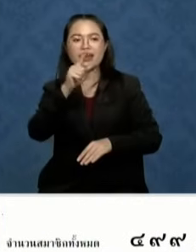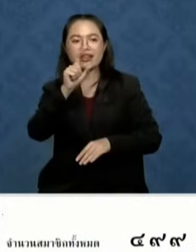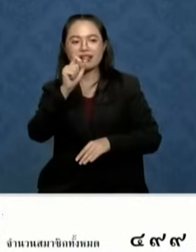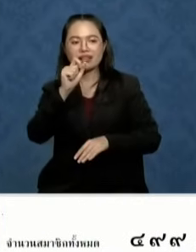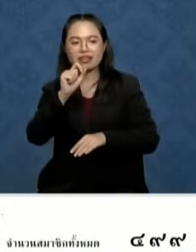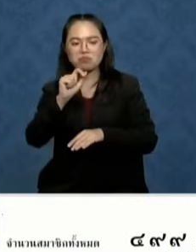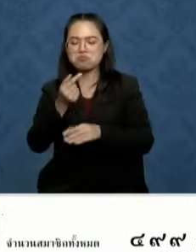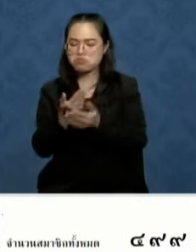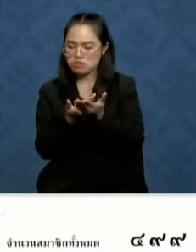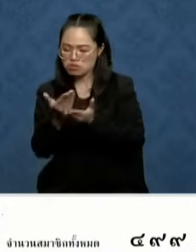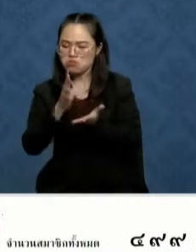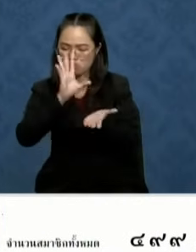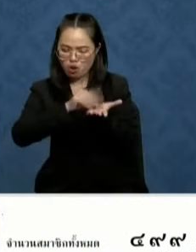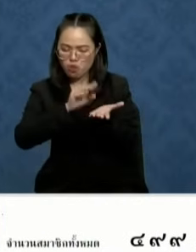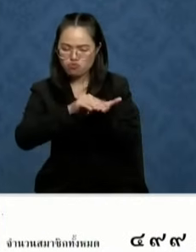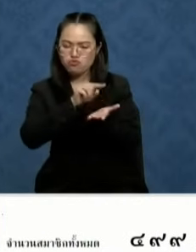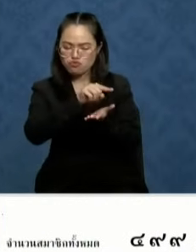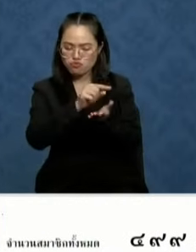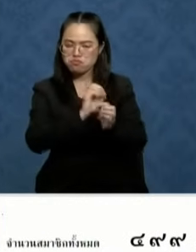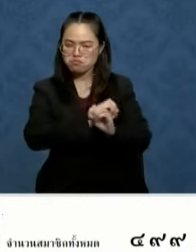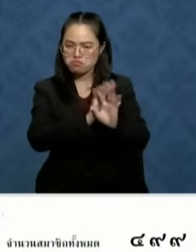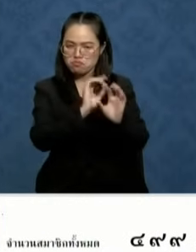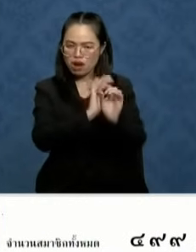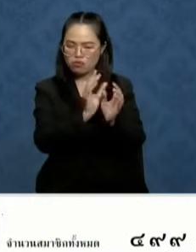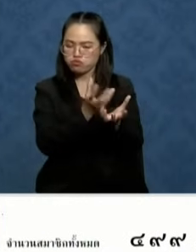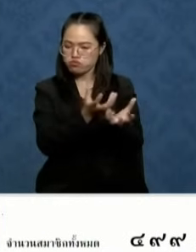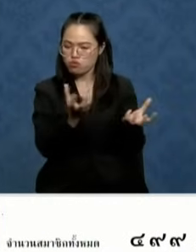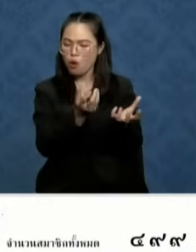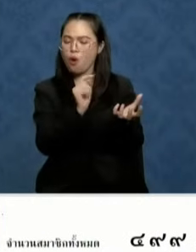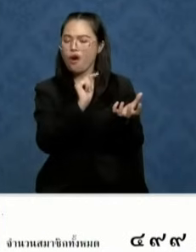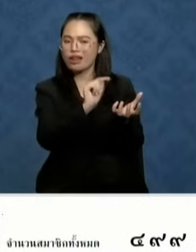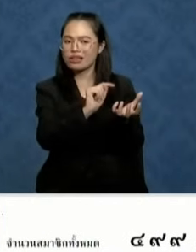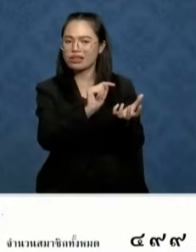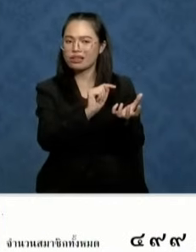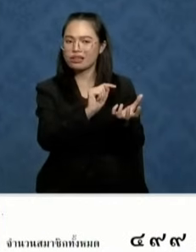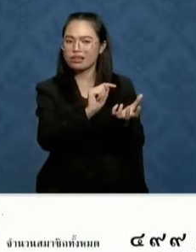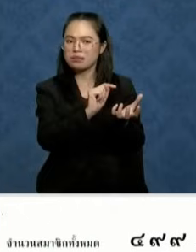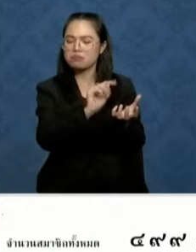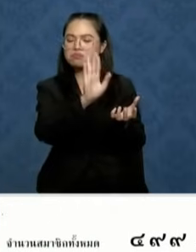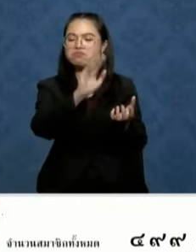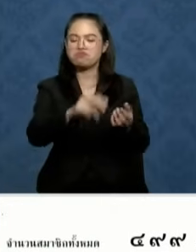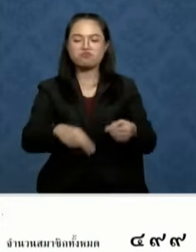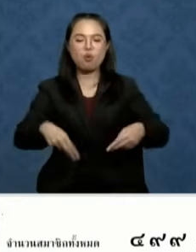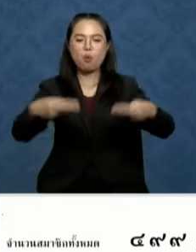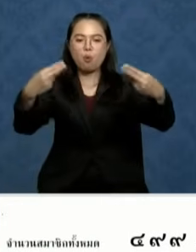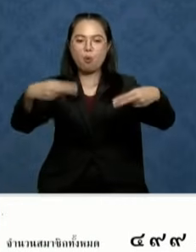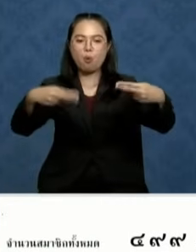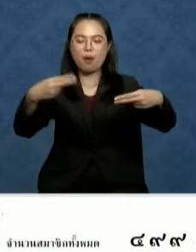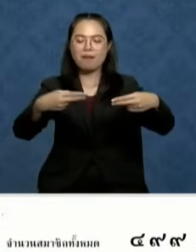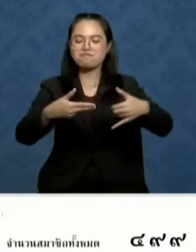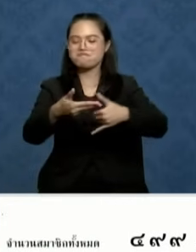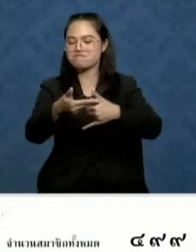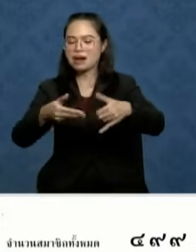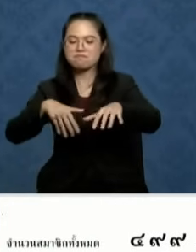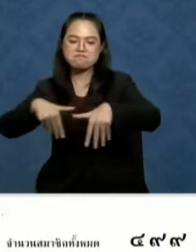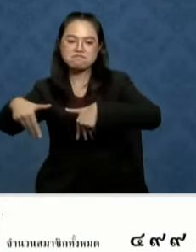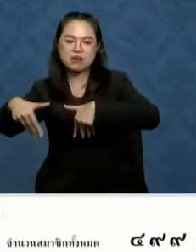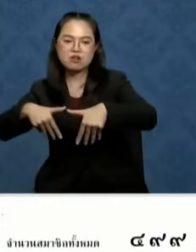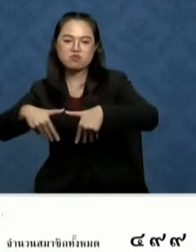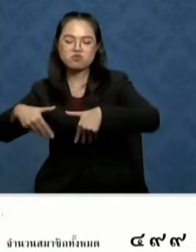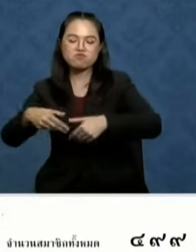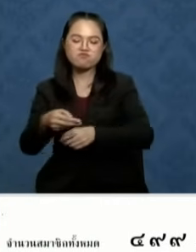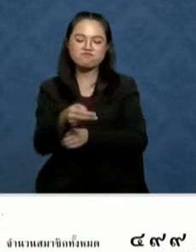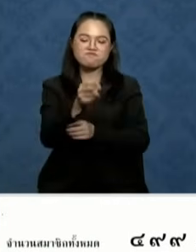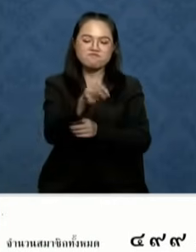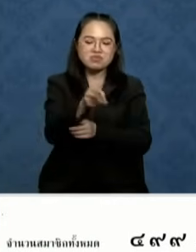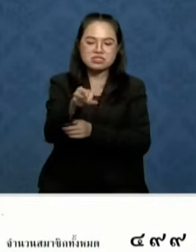ข้อมูลที่ปรากฏและยืนยันได้อาวุธเหล่านี้ใช้ทำอะไรครับก็คือฆ่าประชาชนผู้บริสุทธิ์โดยมีการโจมตีเป้า